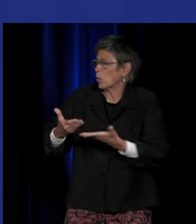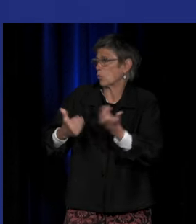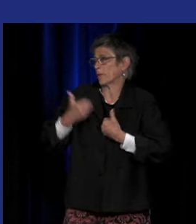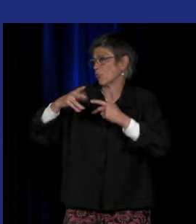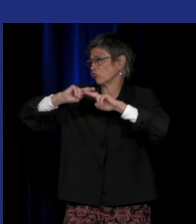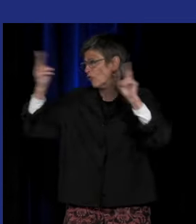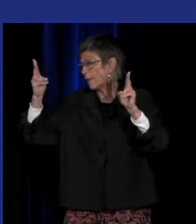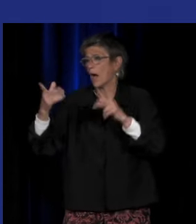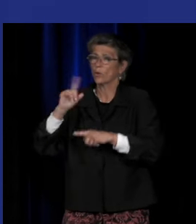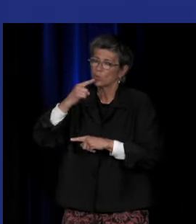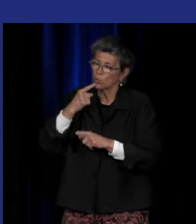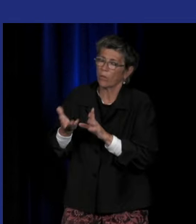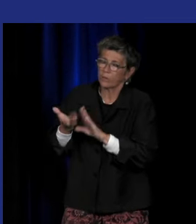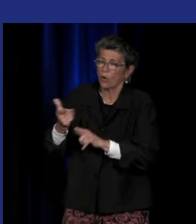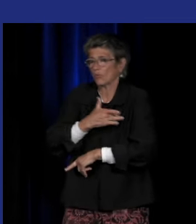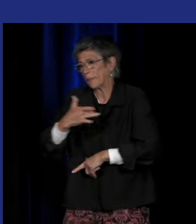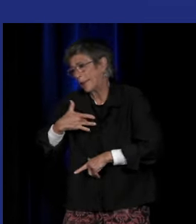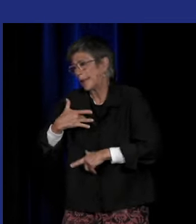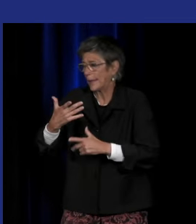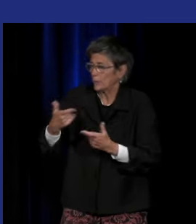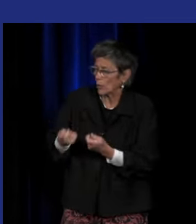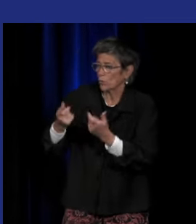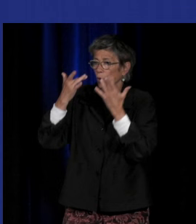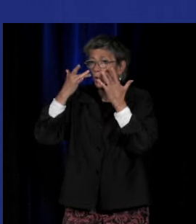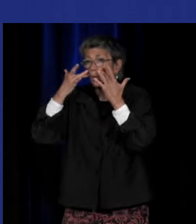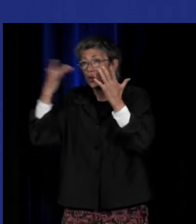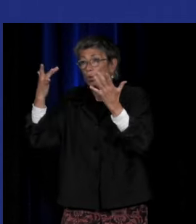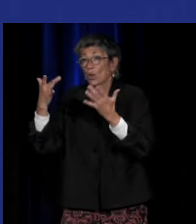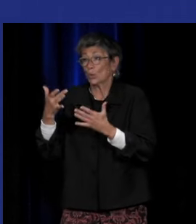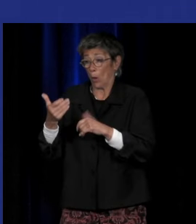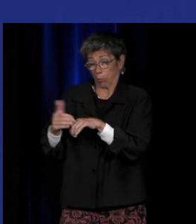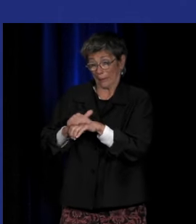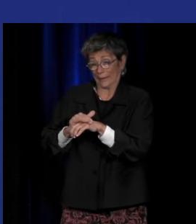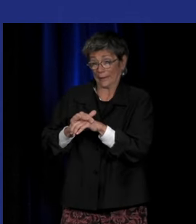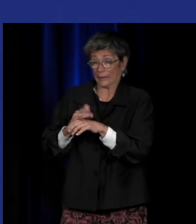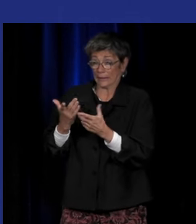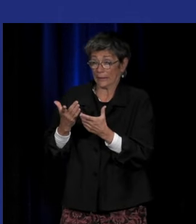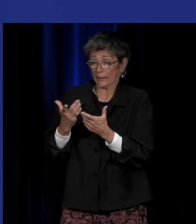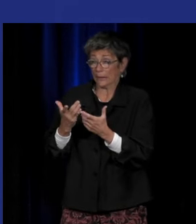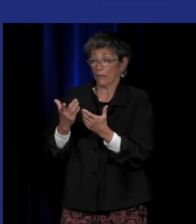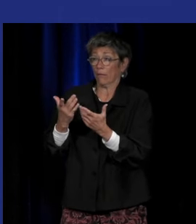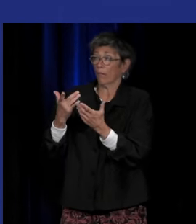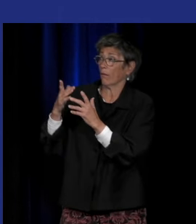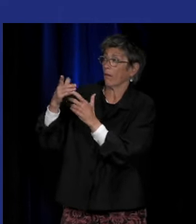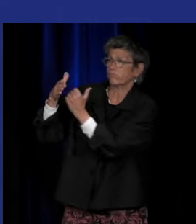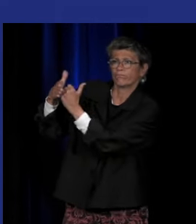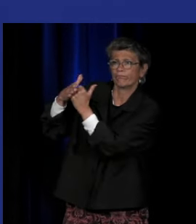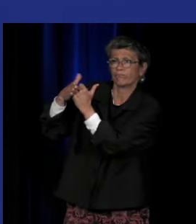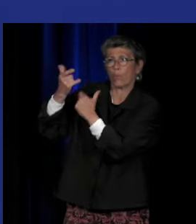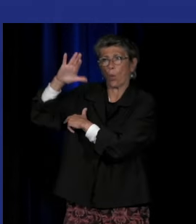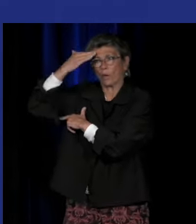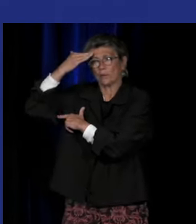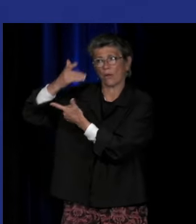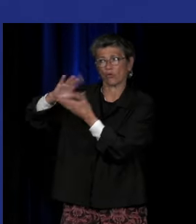à la santé à l'éducation à la culture cette politique d'accessibilité qui bénéficie donc de ces cadres juridiques de reconnaissance de la langue des